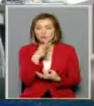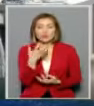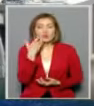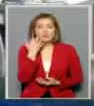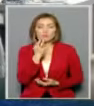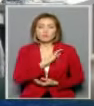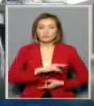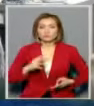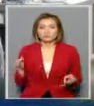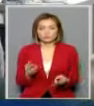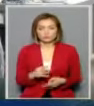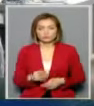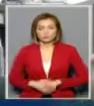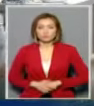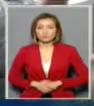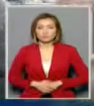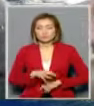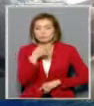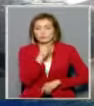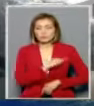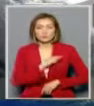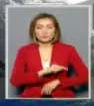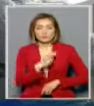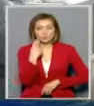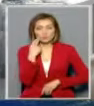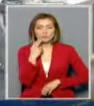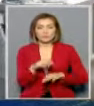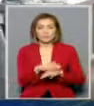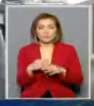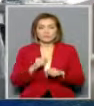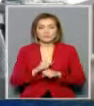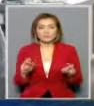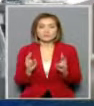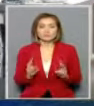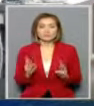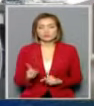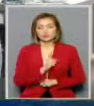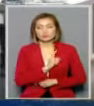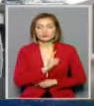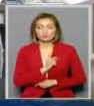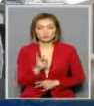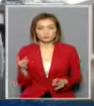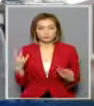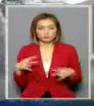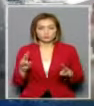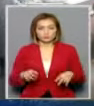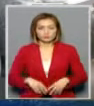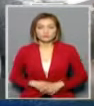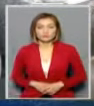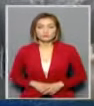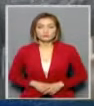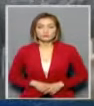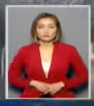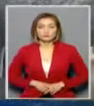работу, будь это мужчина или женщина. Любой труд является благородным. Нельзя просто сидеть и ждать, что кто-то придет и окажет тебе